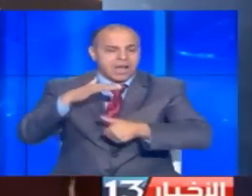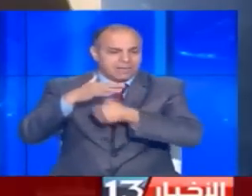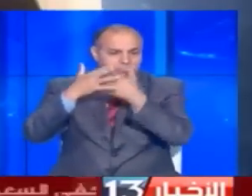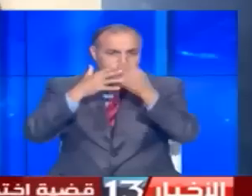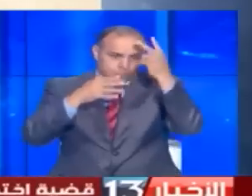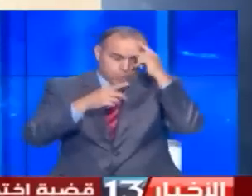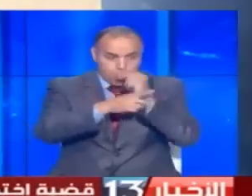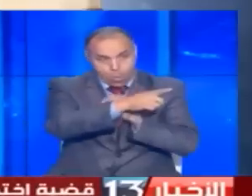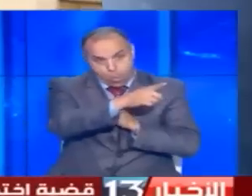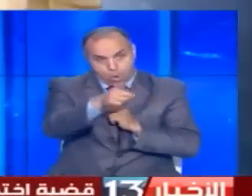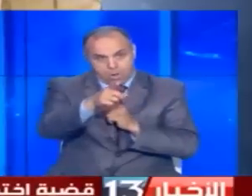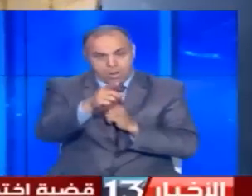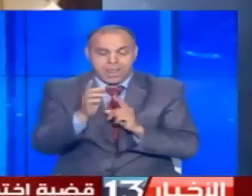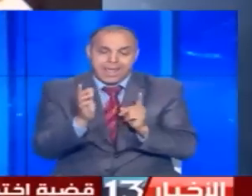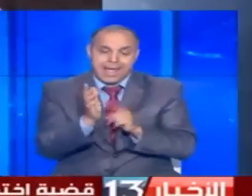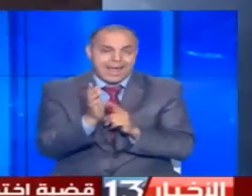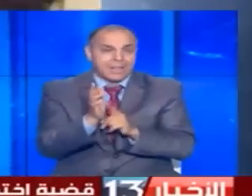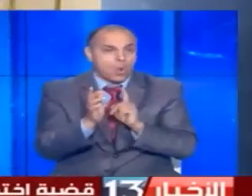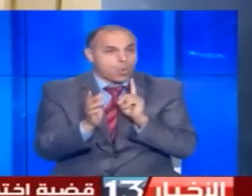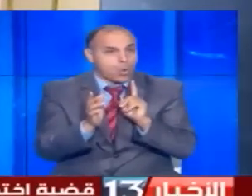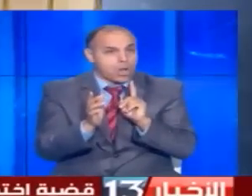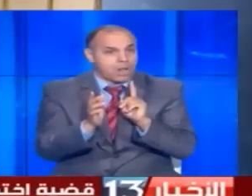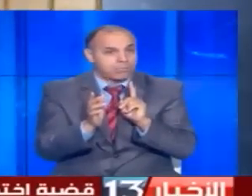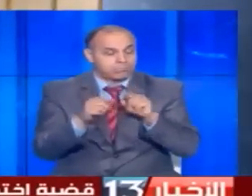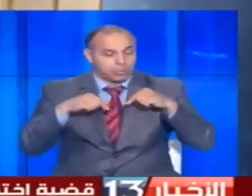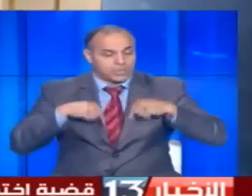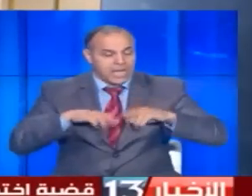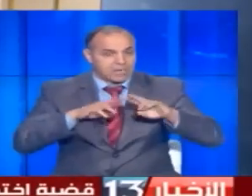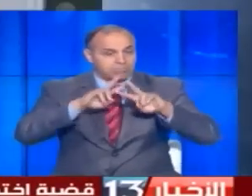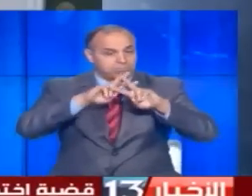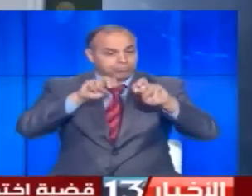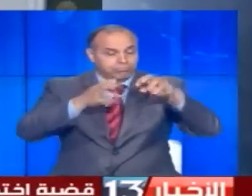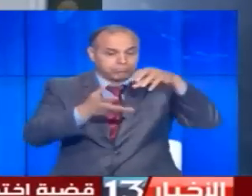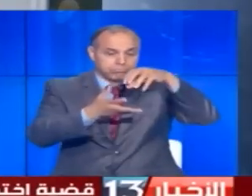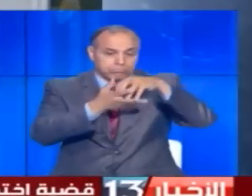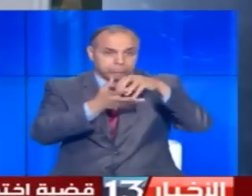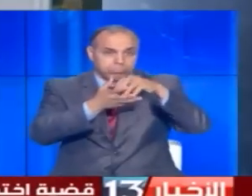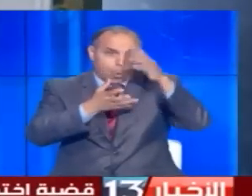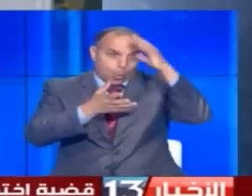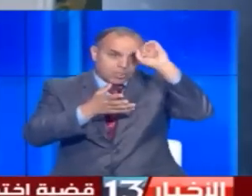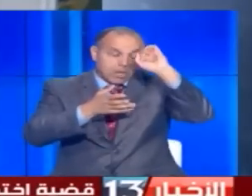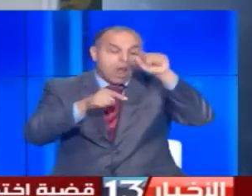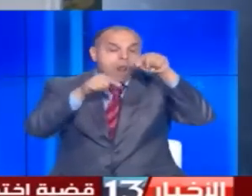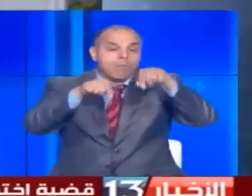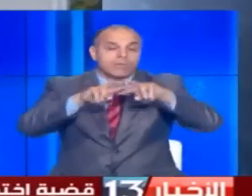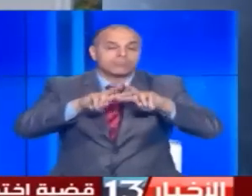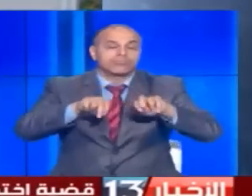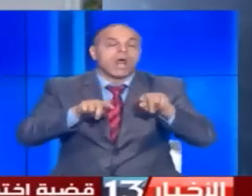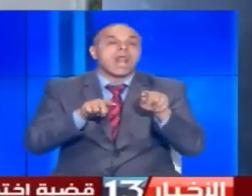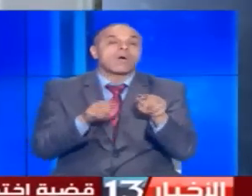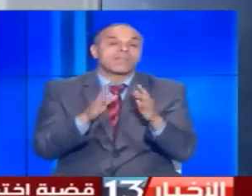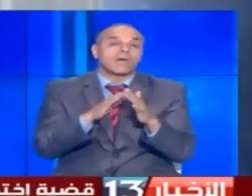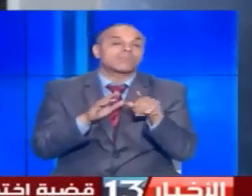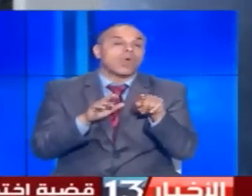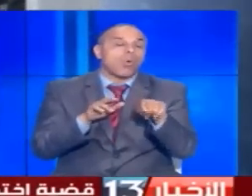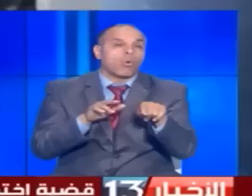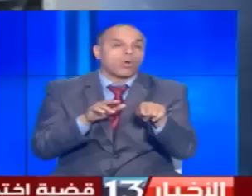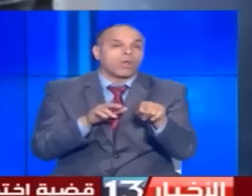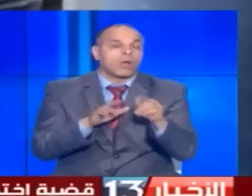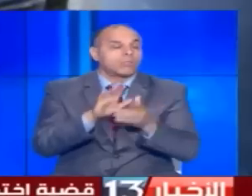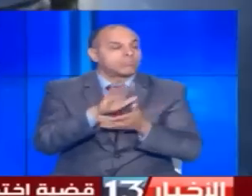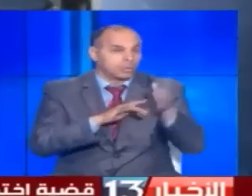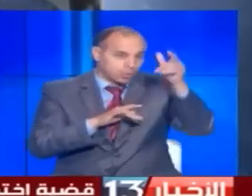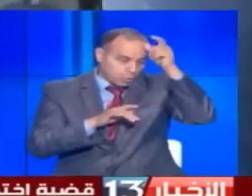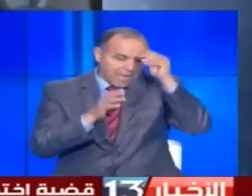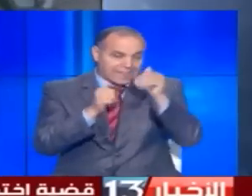للسعوديين، وأكد أوغلو أنه يأمل أن يتم اليوم تفتيش مقر إقامة القنصل السعودي محمد العتيبي الذي غادر